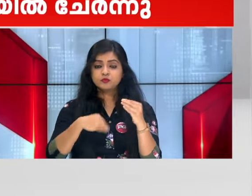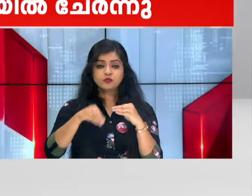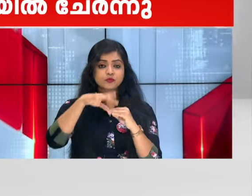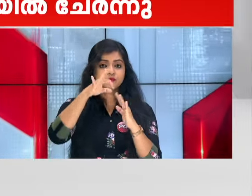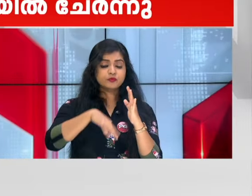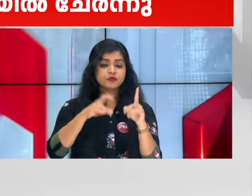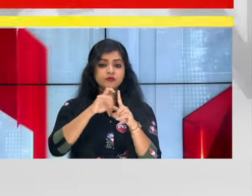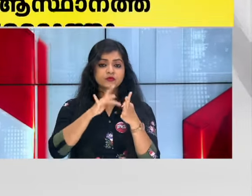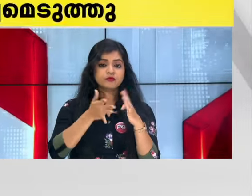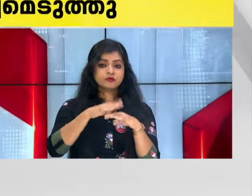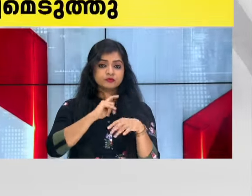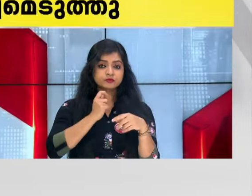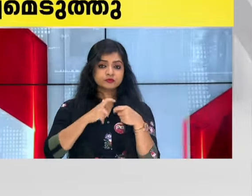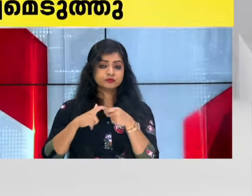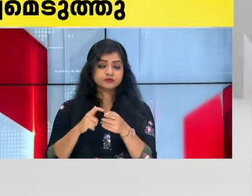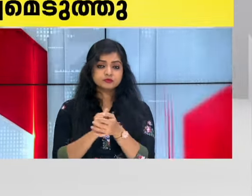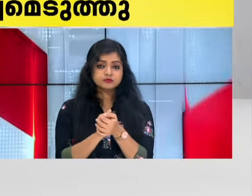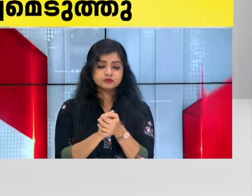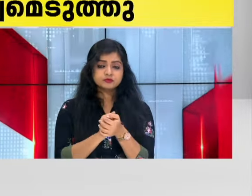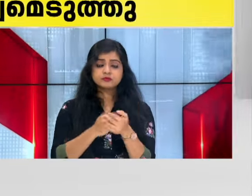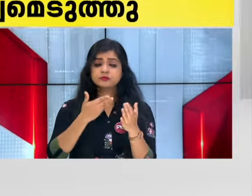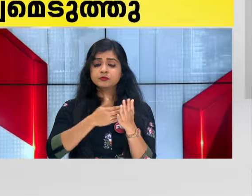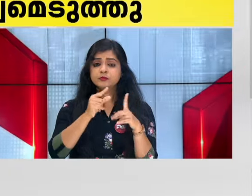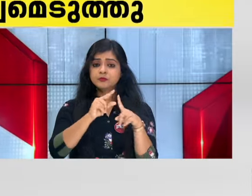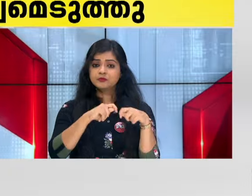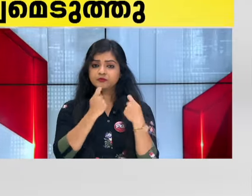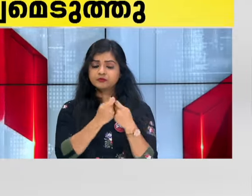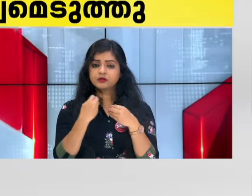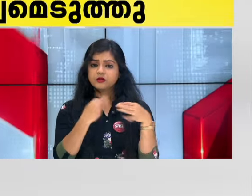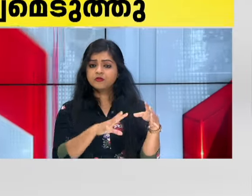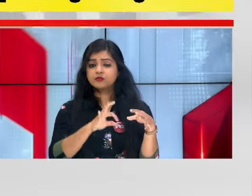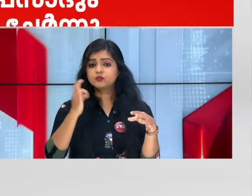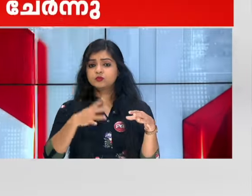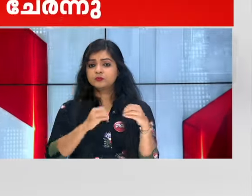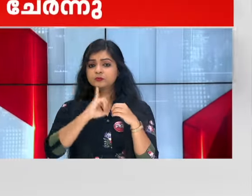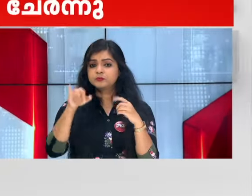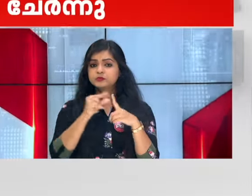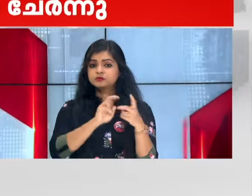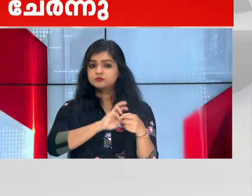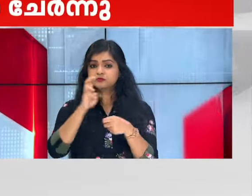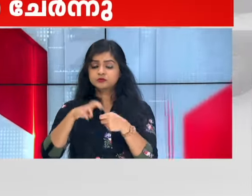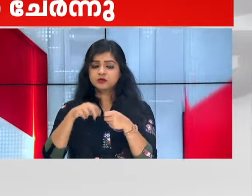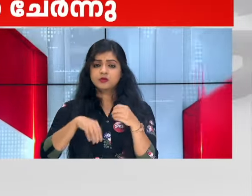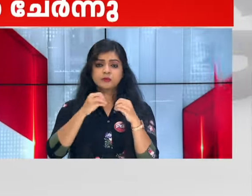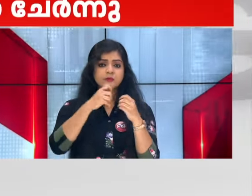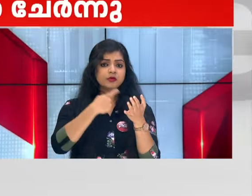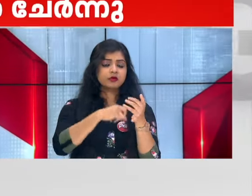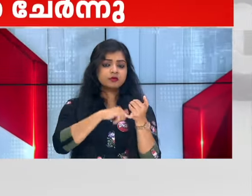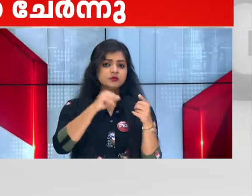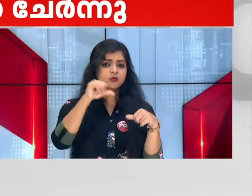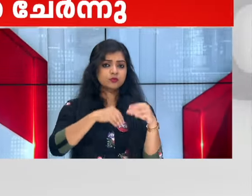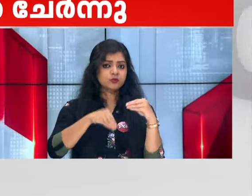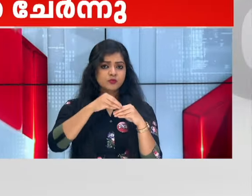ചേരുന്നുണ്ട്. ബൽറാം, ഈ പാർട്ടി മാറ്റം എത്രത്തോളം വലിയ പ്രതിസന്ധി ബി ആർ എസിൽ ഉണ്ടാക്കുന്നുണ്ട്? മറ്റു